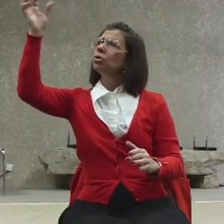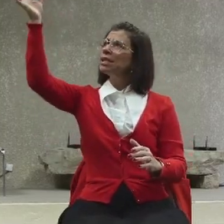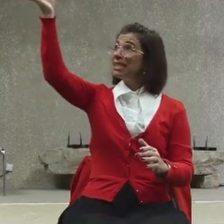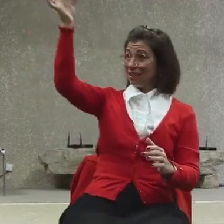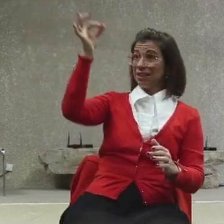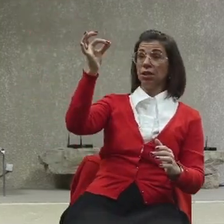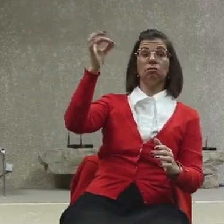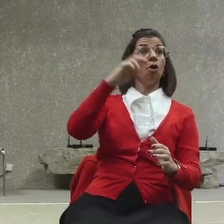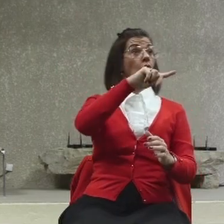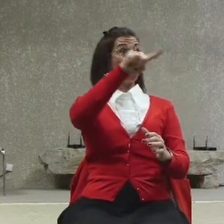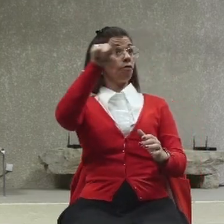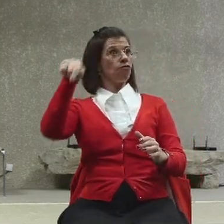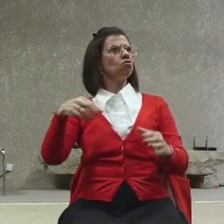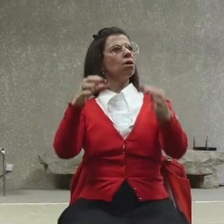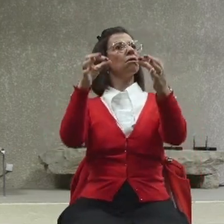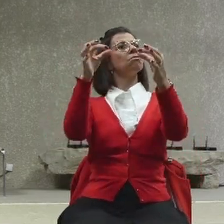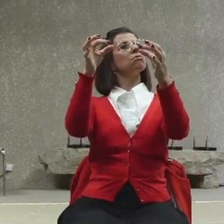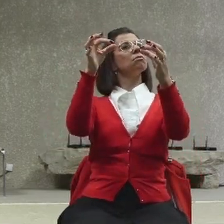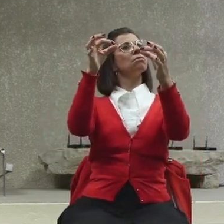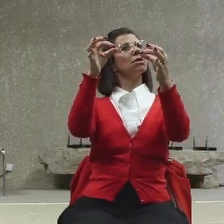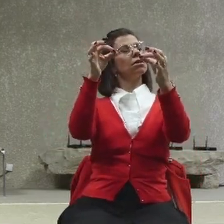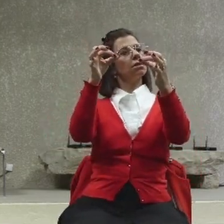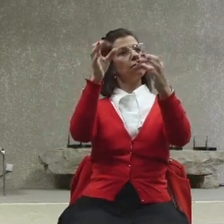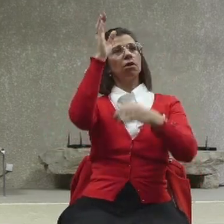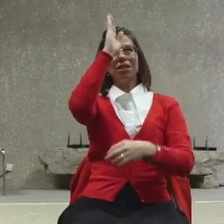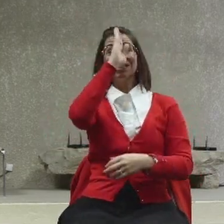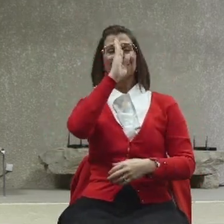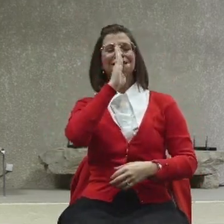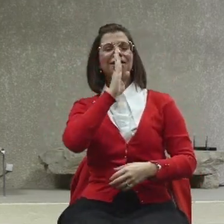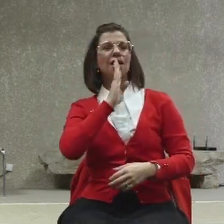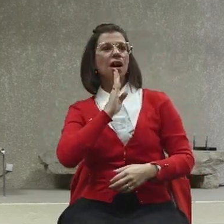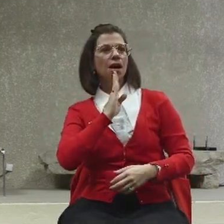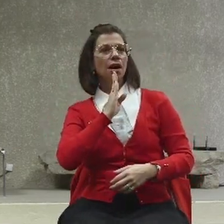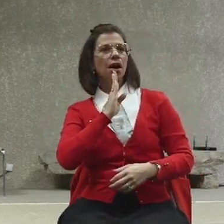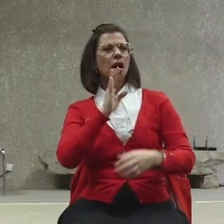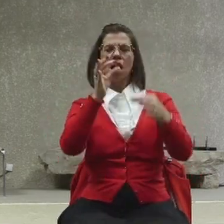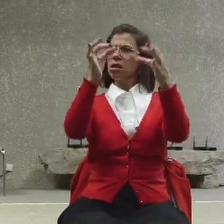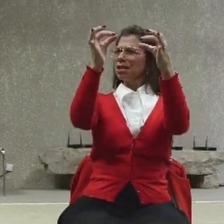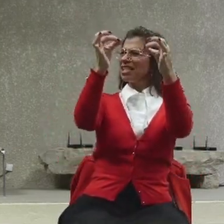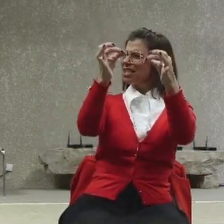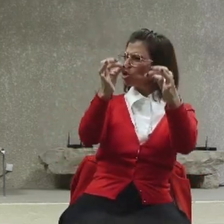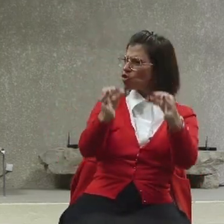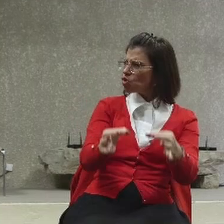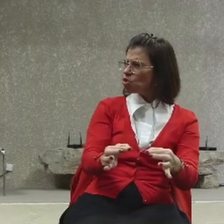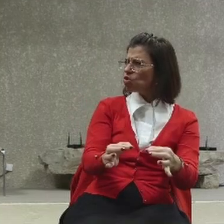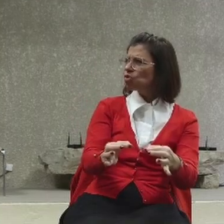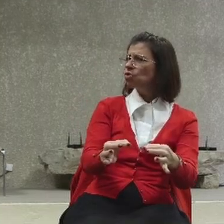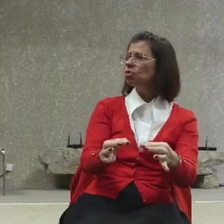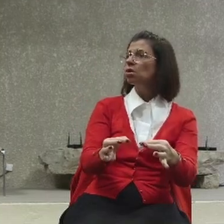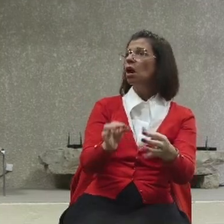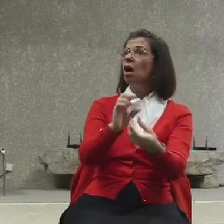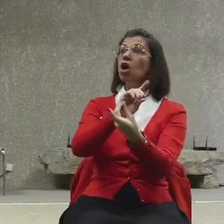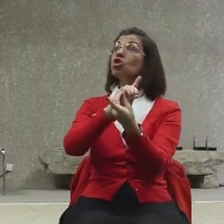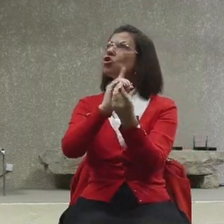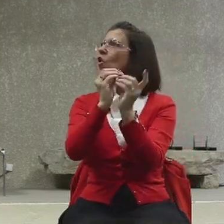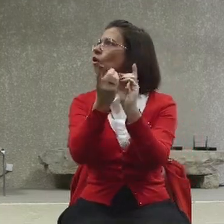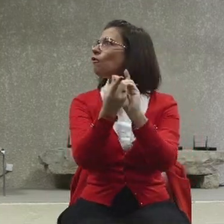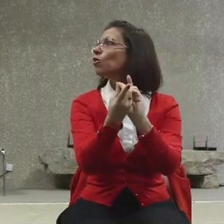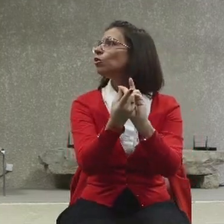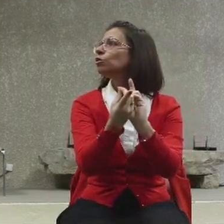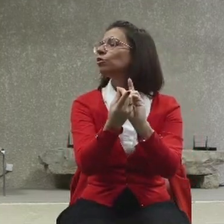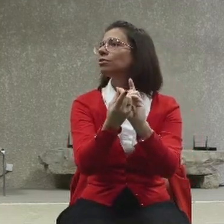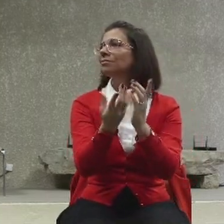Alléluia. Le Seigneur l'a accompli. Cette mort dont j'ai besoin, le Seigneur Jésus le pourvoit par sa